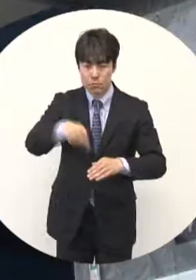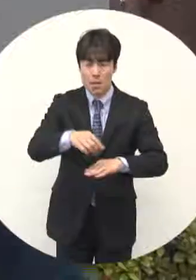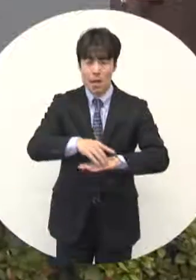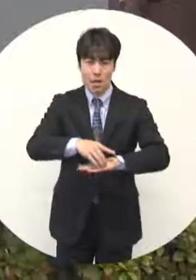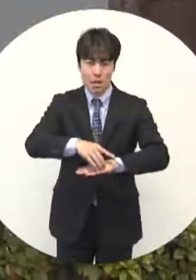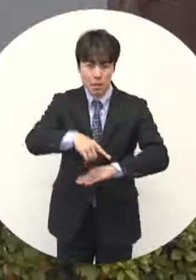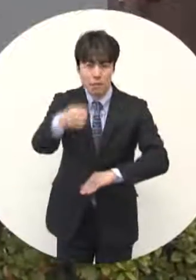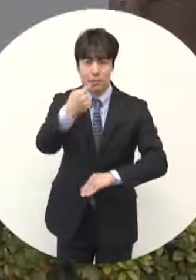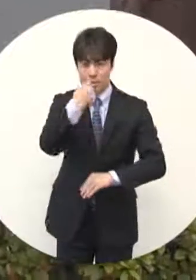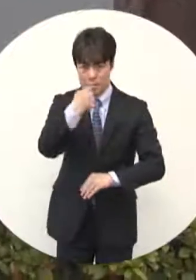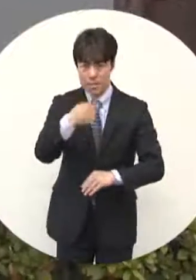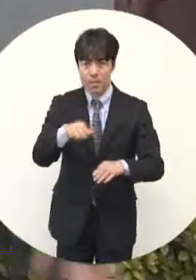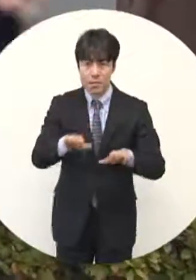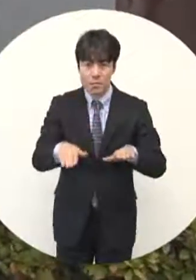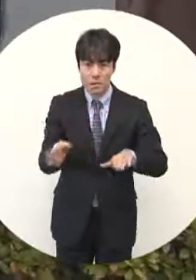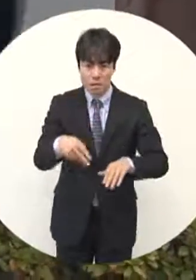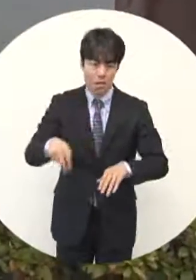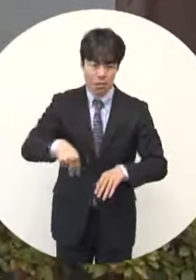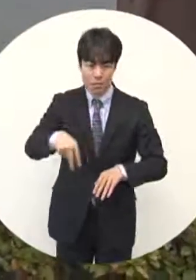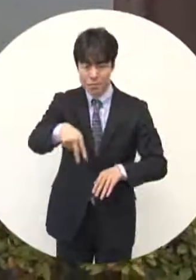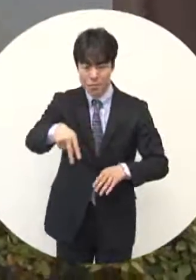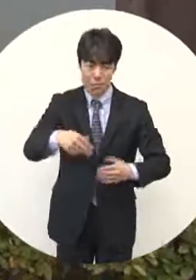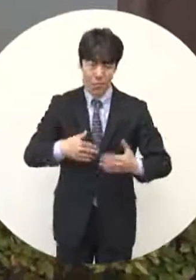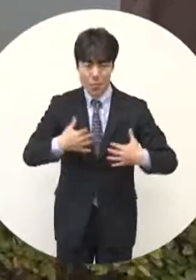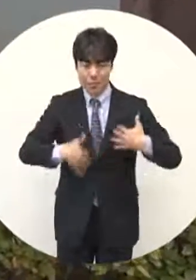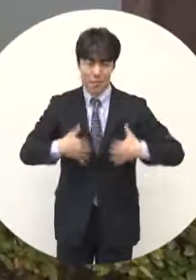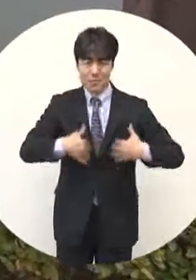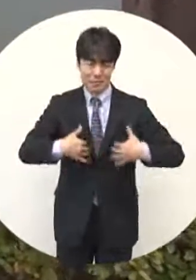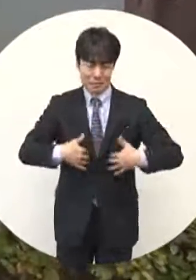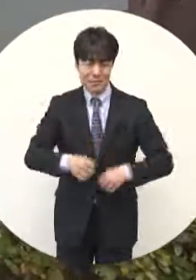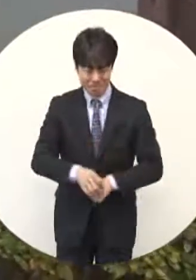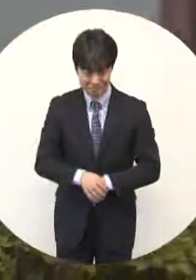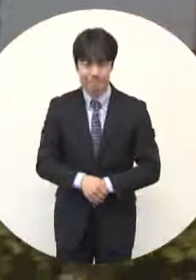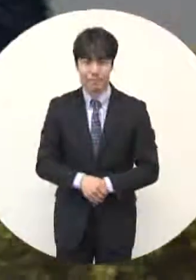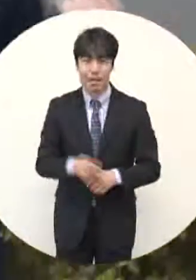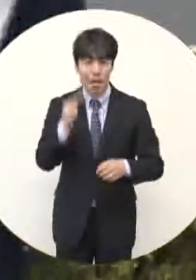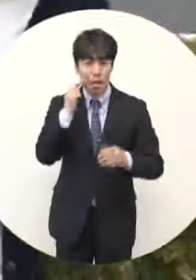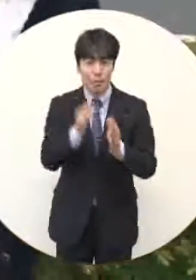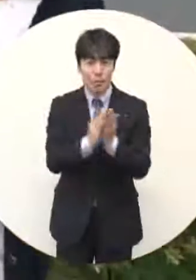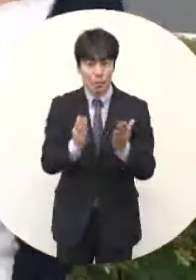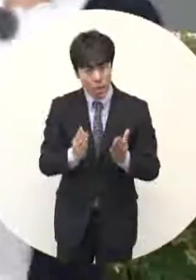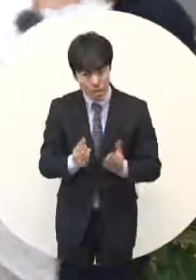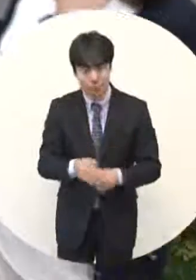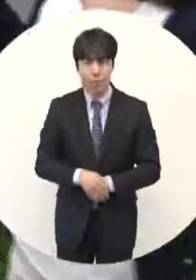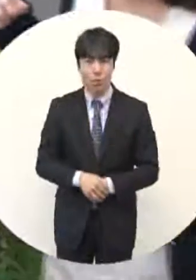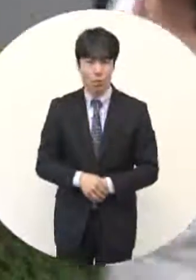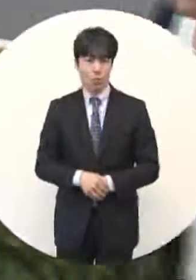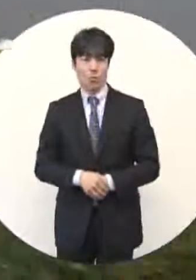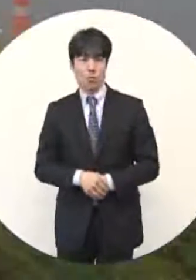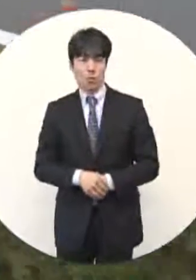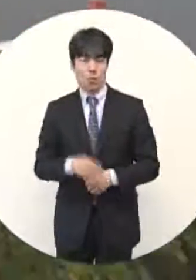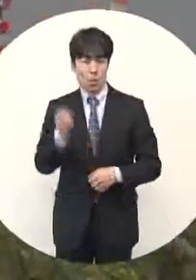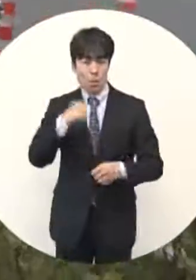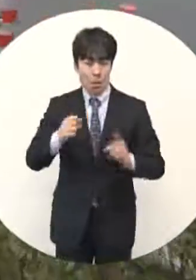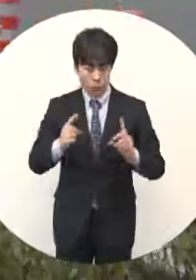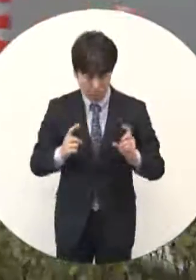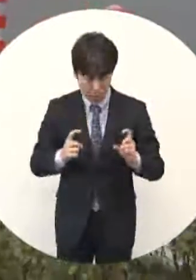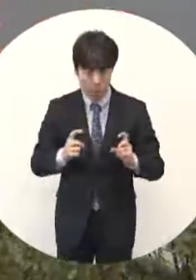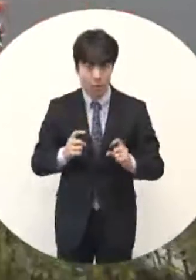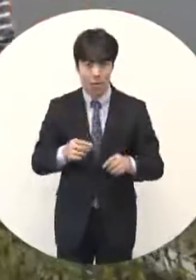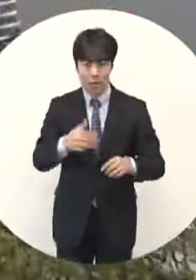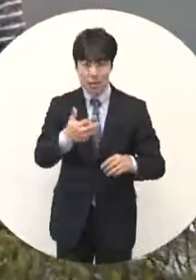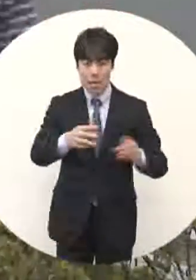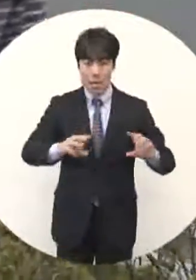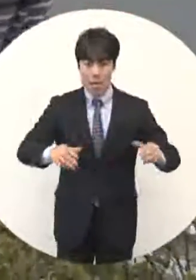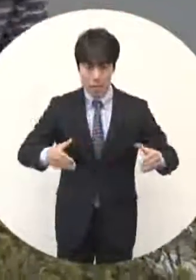んです。今からお散歩するのがとってもワクワクします。 松本さん、 あ、おはようございます。 おはようございます。 山木